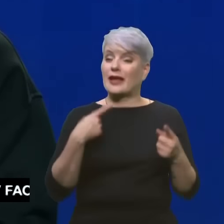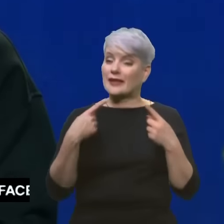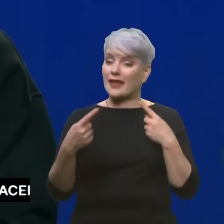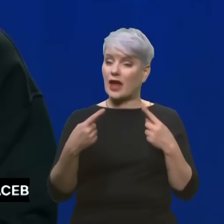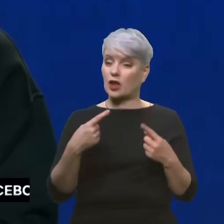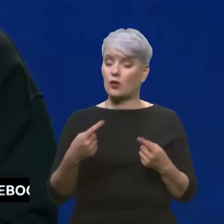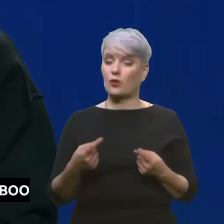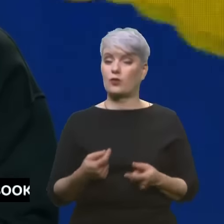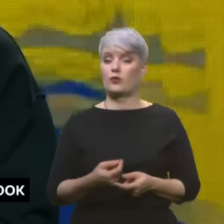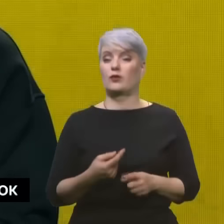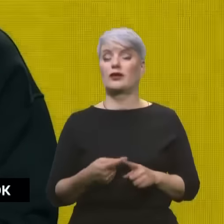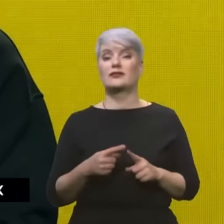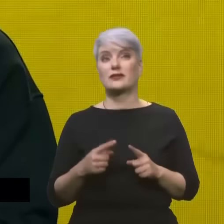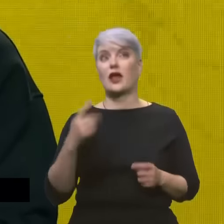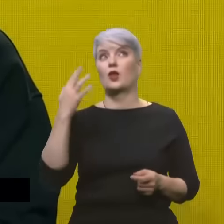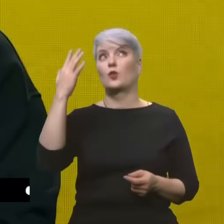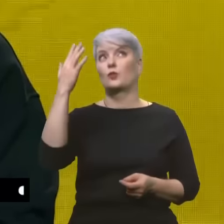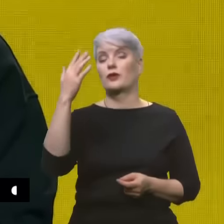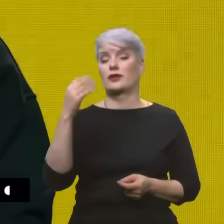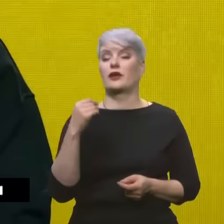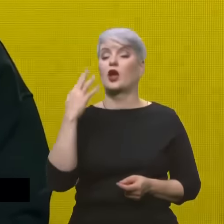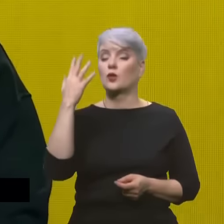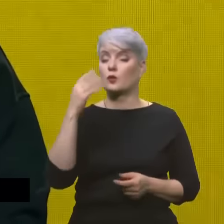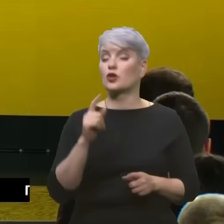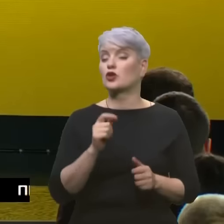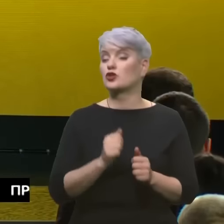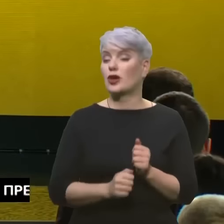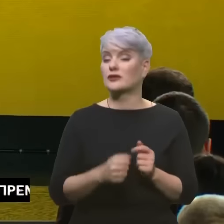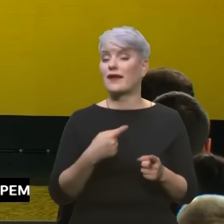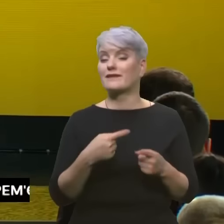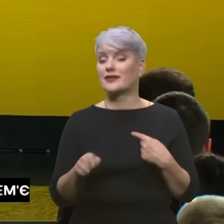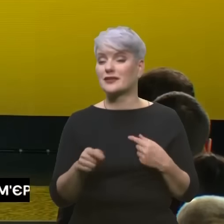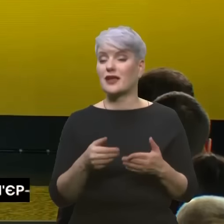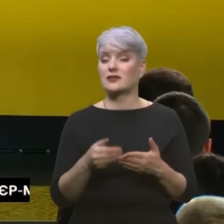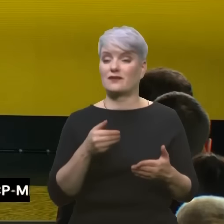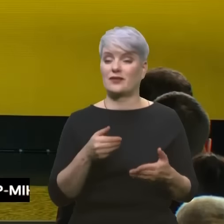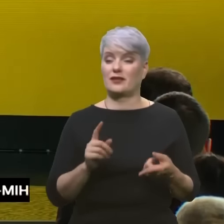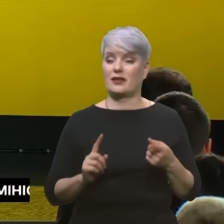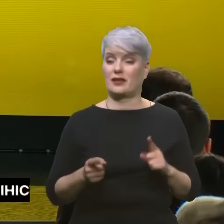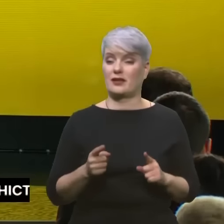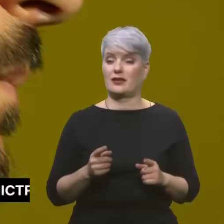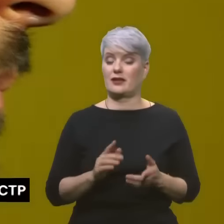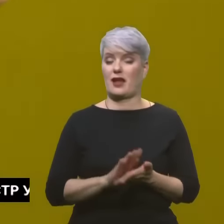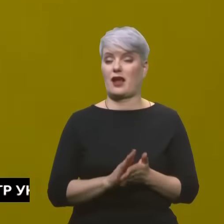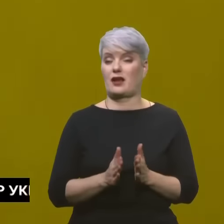діалог, це думки. Думки дуже часто відрізняються від реальності.